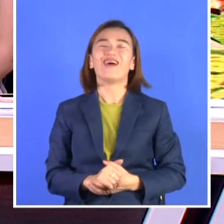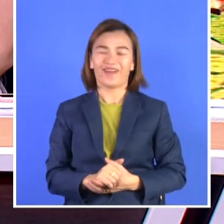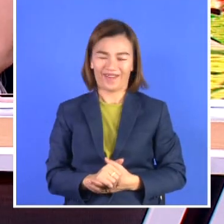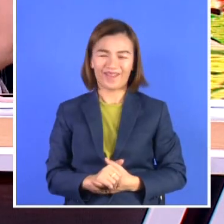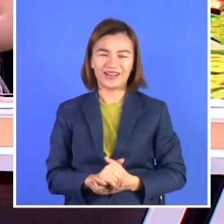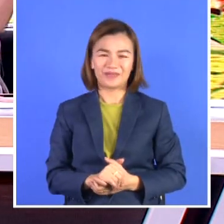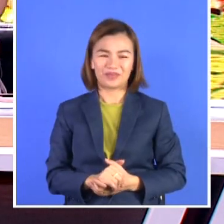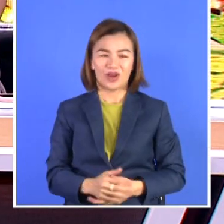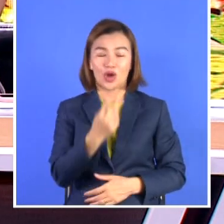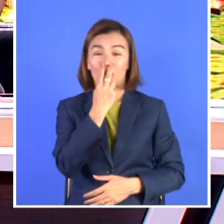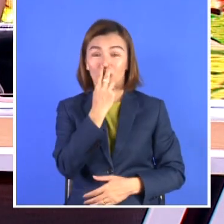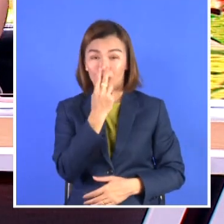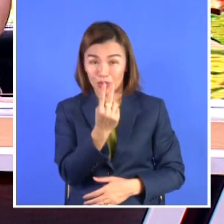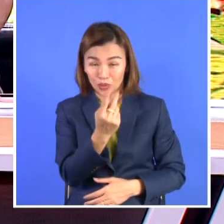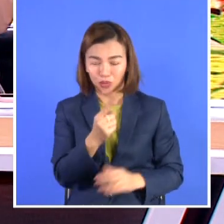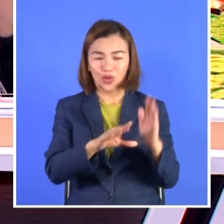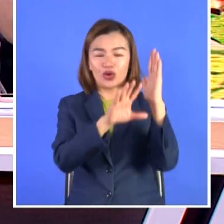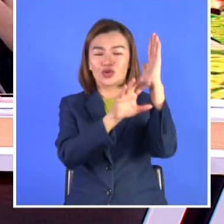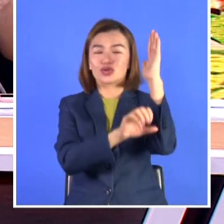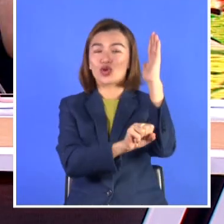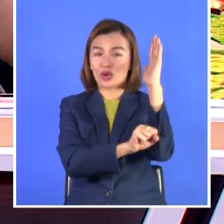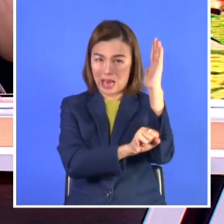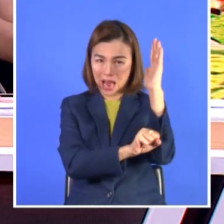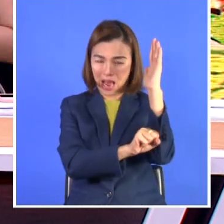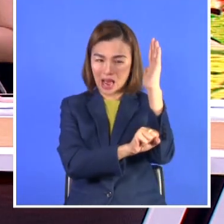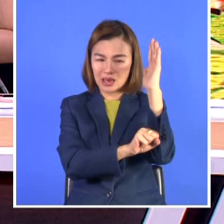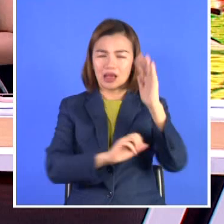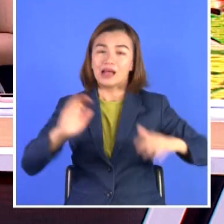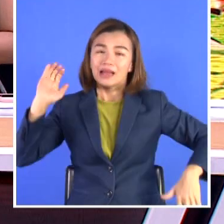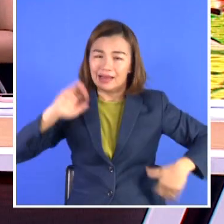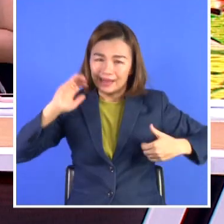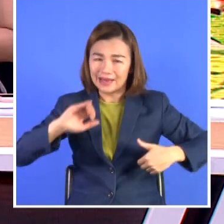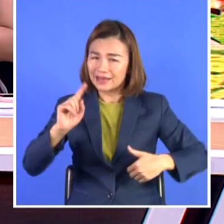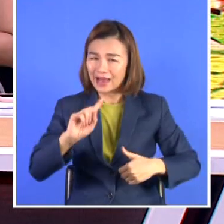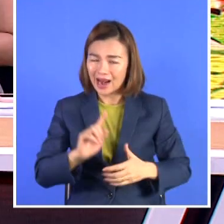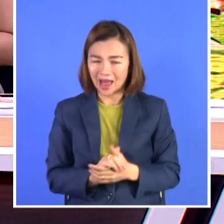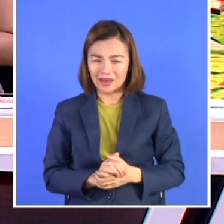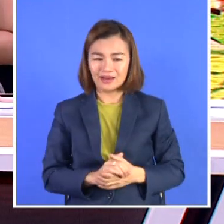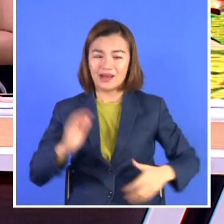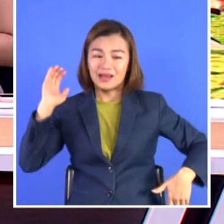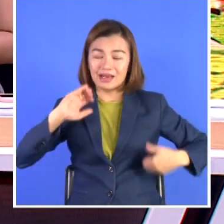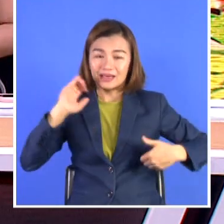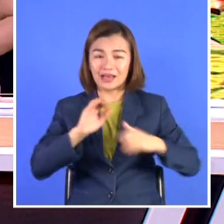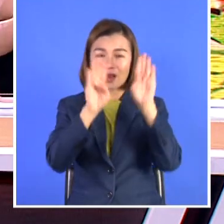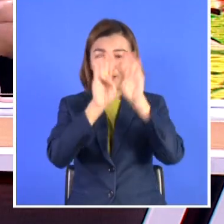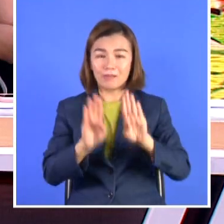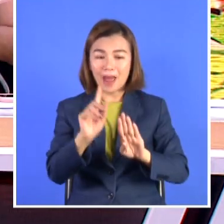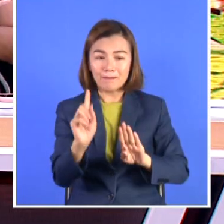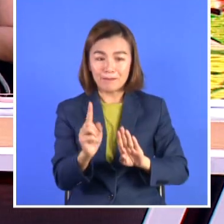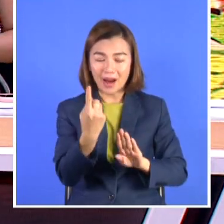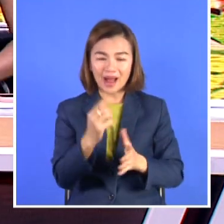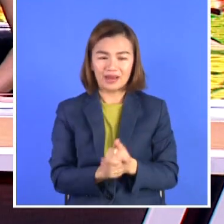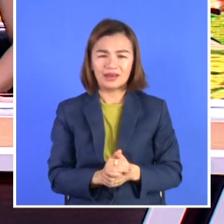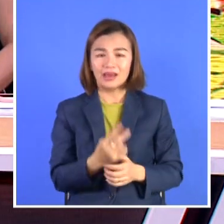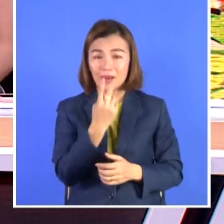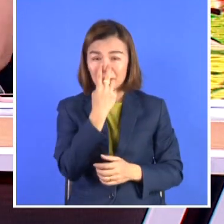ต่อกันที่สงขลาบ้างอันนี้เขากบไปแล้วเรามาลิงมาค่ะนี่แต่ลิงนี่มาในรูปแบบใหม่เป็นรูปแบบของซานตาคล